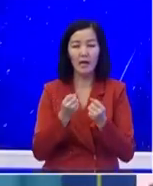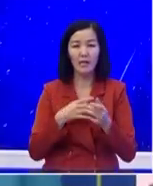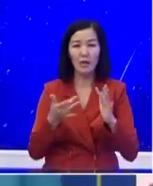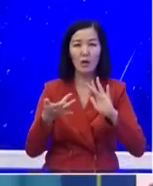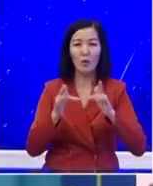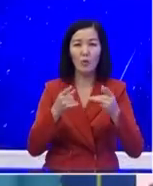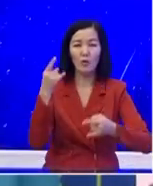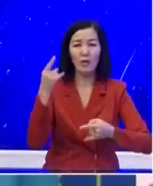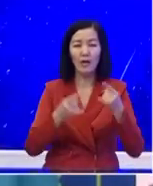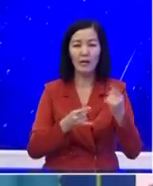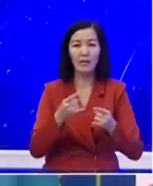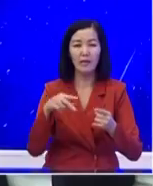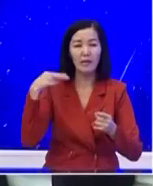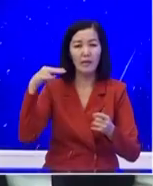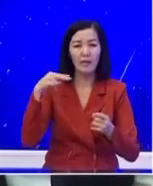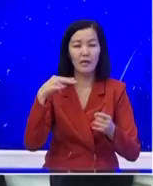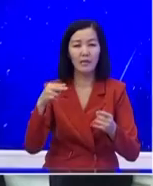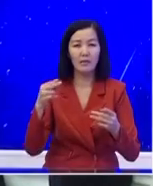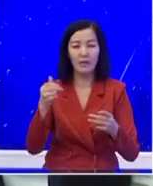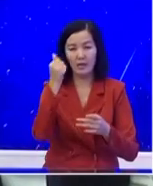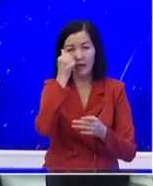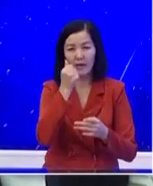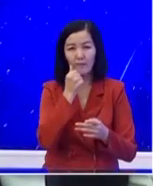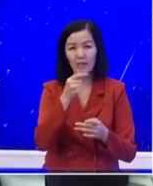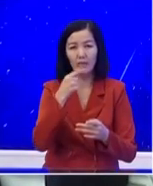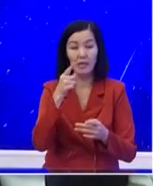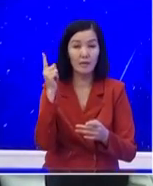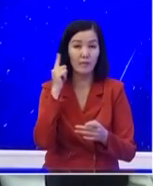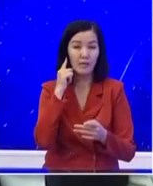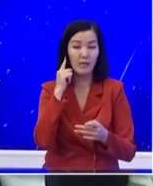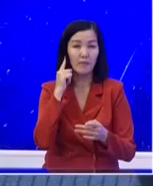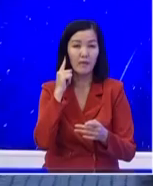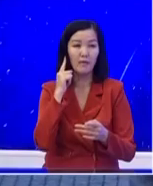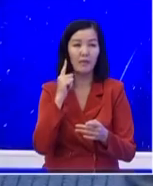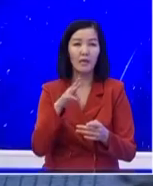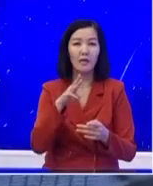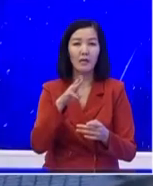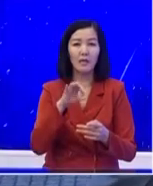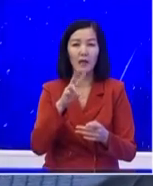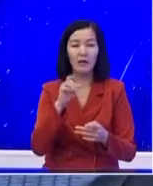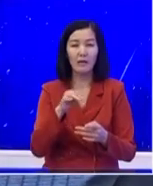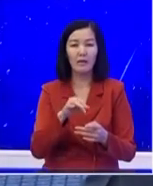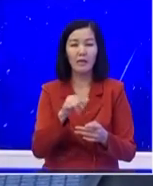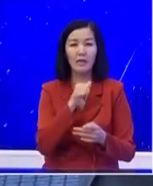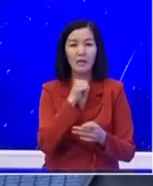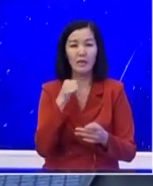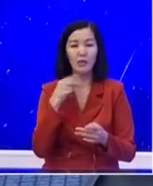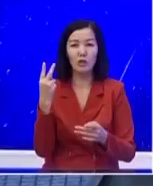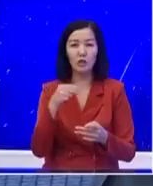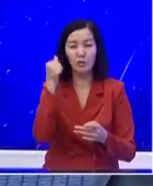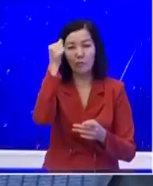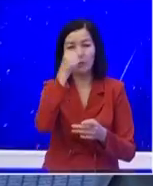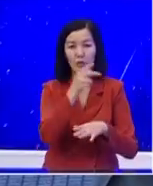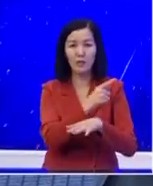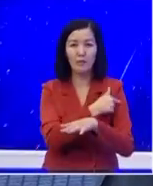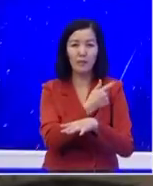шыққан Қасым Жомарт Кемелұлының жүрек жарды алғысын тыңдап, мерейі тасығандардың бірі Талғарлық Қарлығаш Қасымбекова 20 жылға жуық